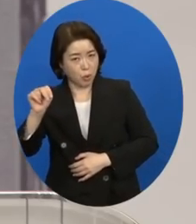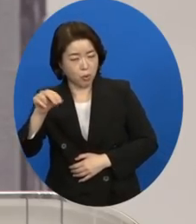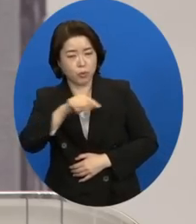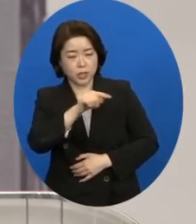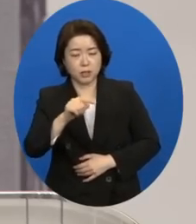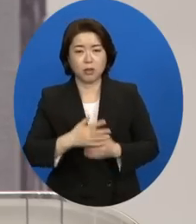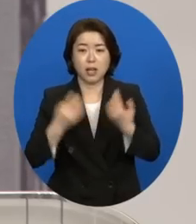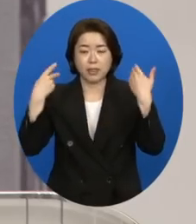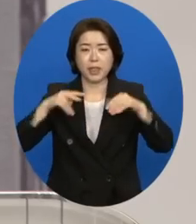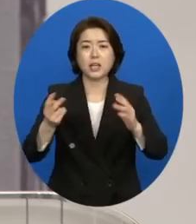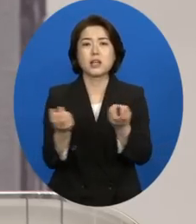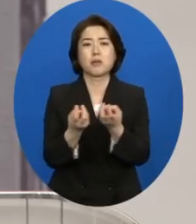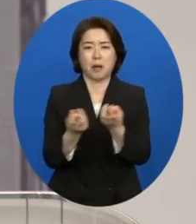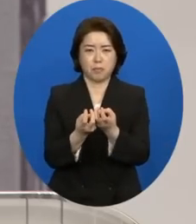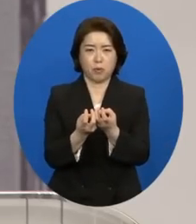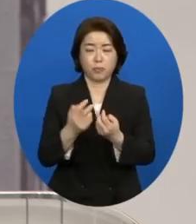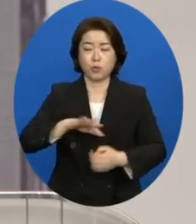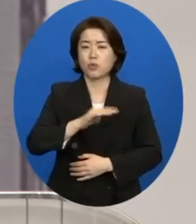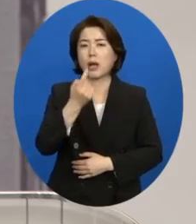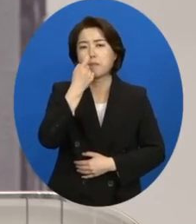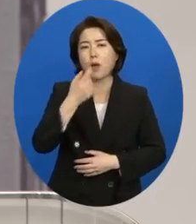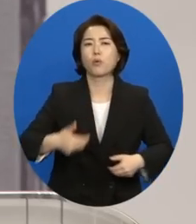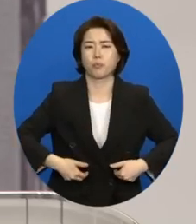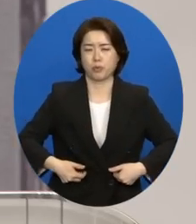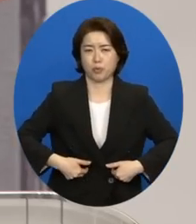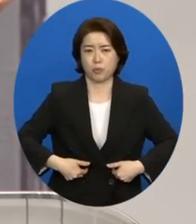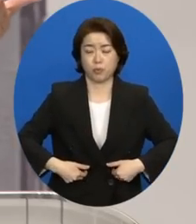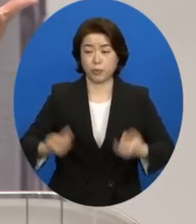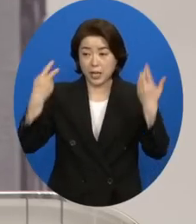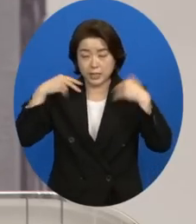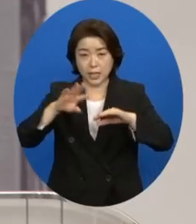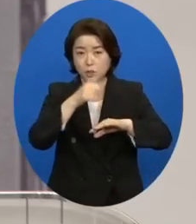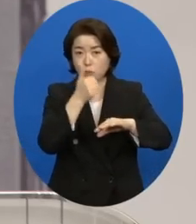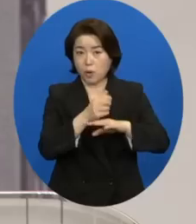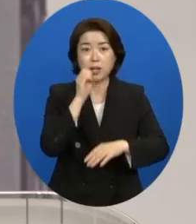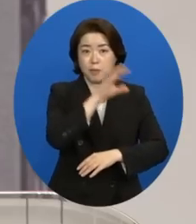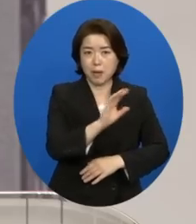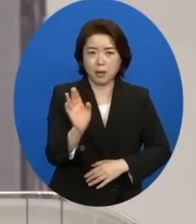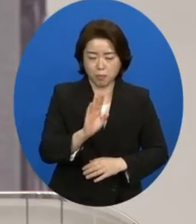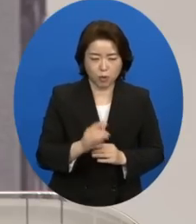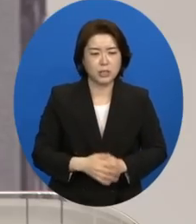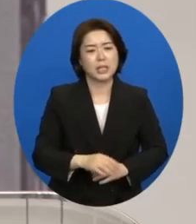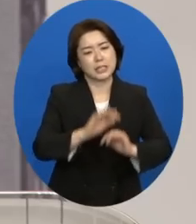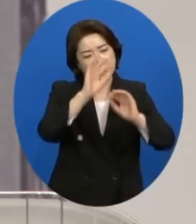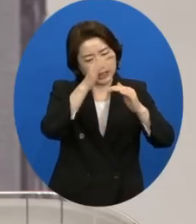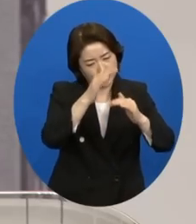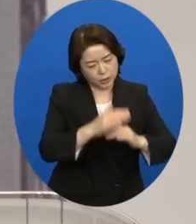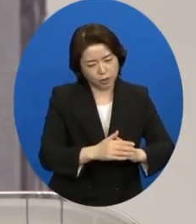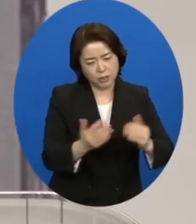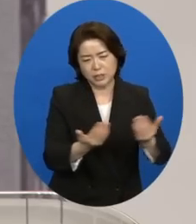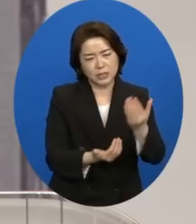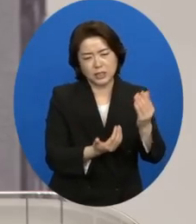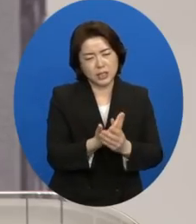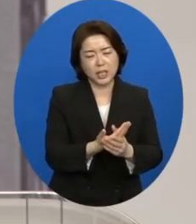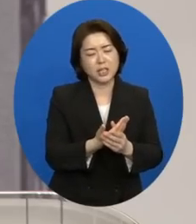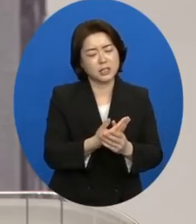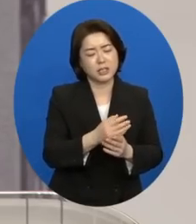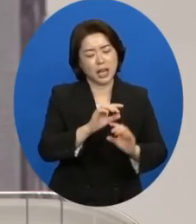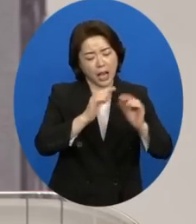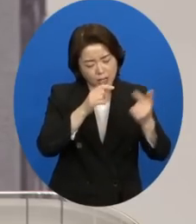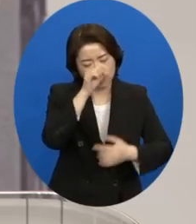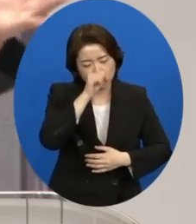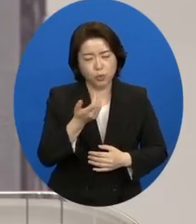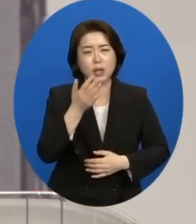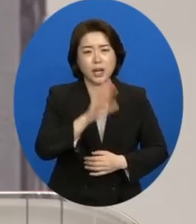우리가 배워야 될 점입니다 그래서이 다니엘이 왕에게 무슨 얘기를 하냐 어 이런 일이 일어나지 않았으면 좋겠습니다라고 하지만 동시에